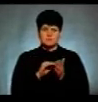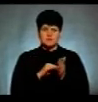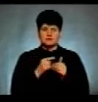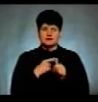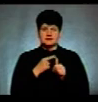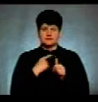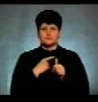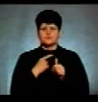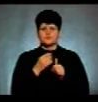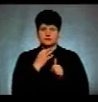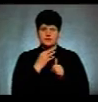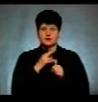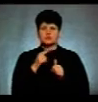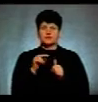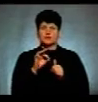назву препарата, дозу,